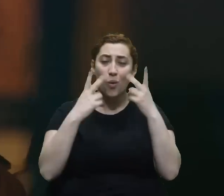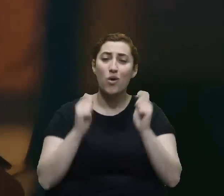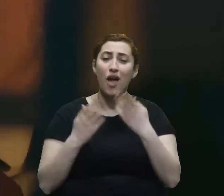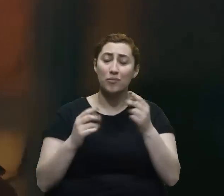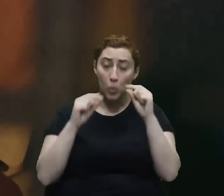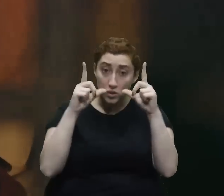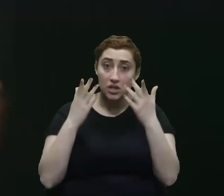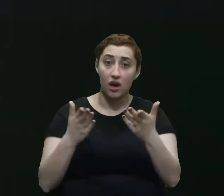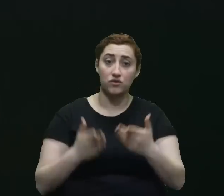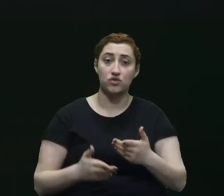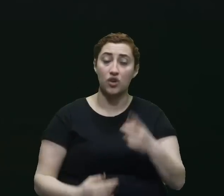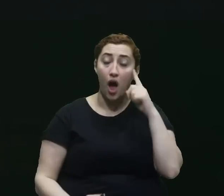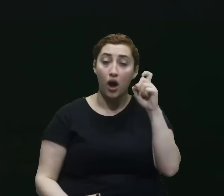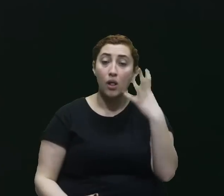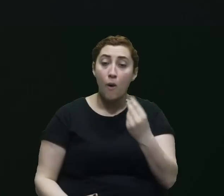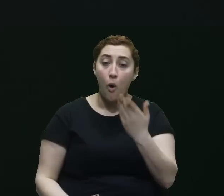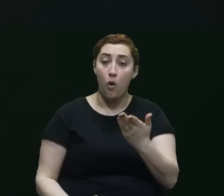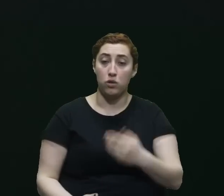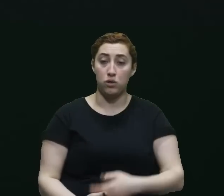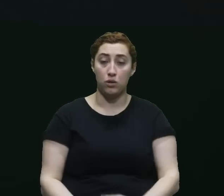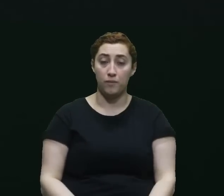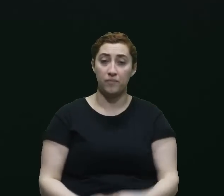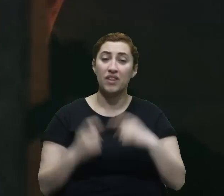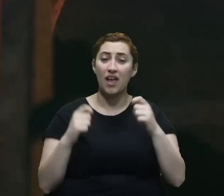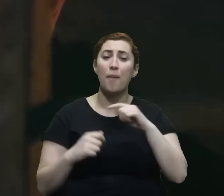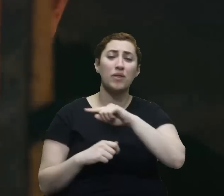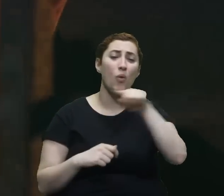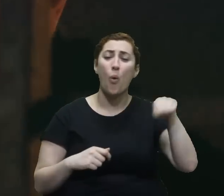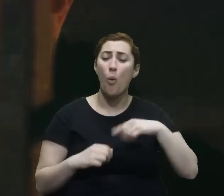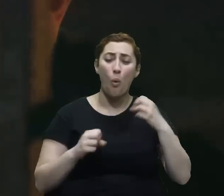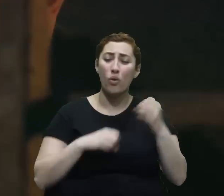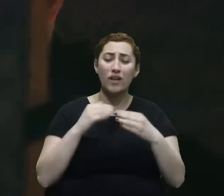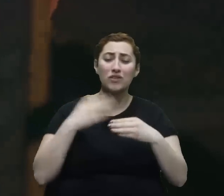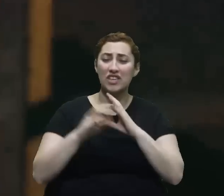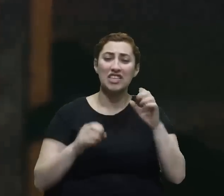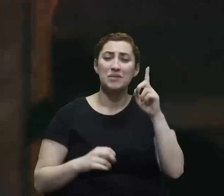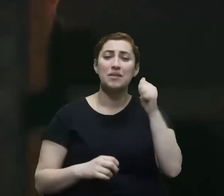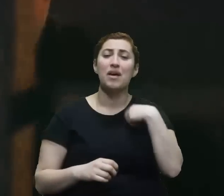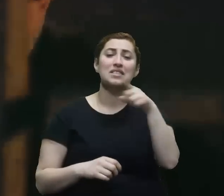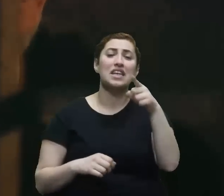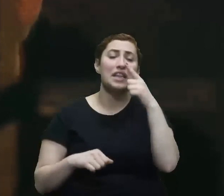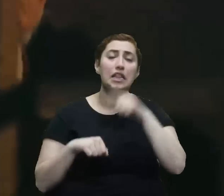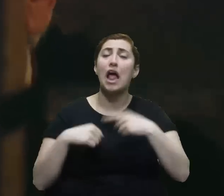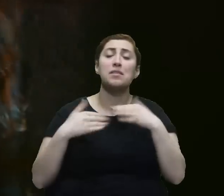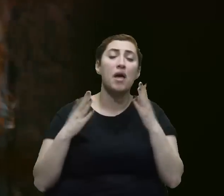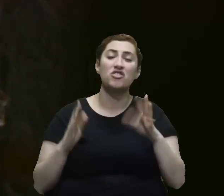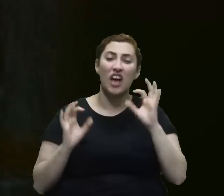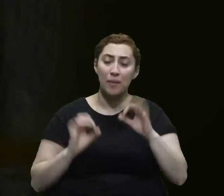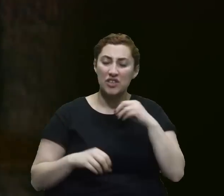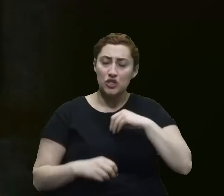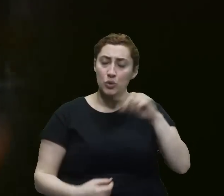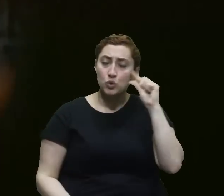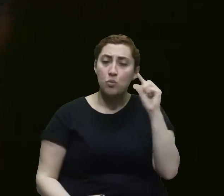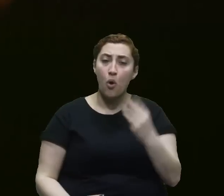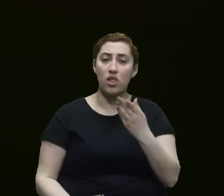etmiş. Aç gözünü. Akıllı ol. Yaptığın onca şeyden sonra hiçbir zaman sana inanmayacak. Hep